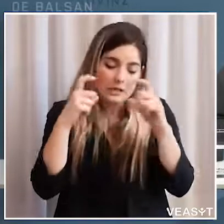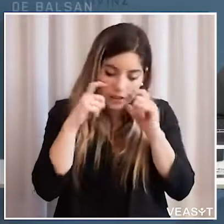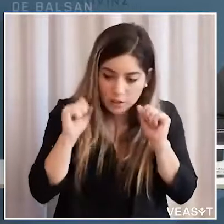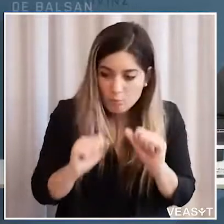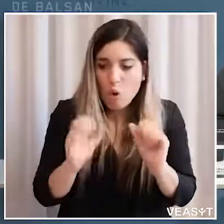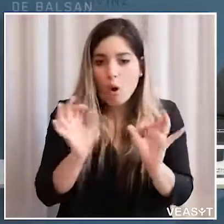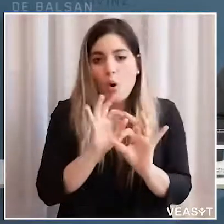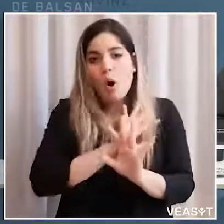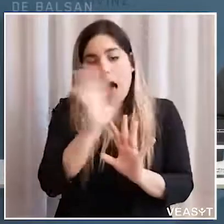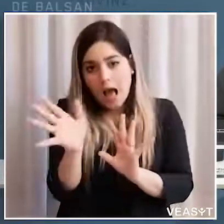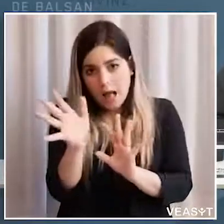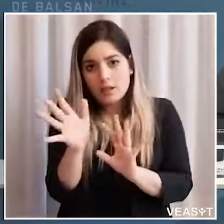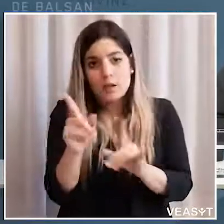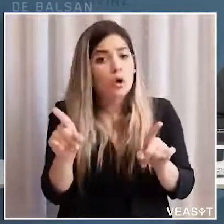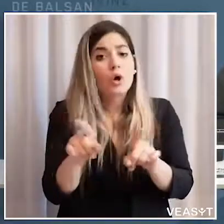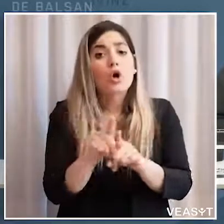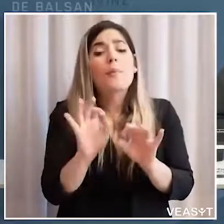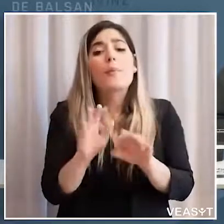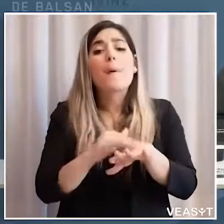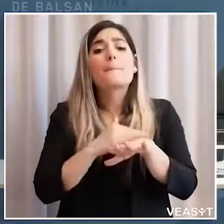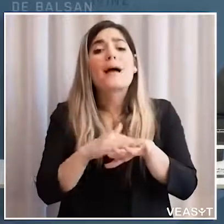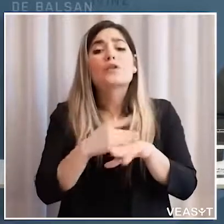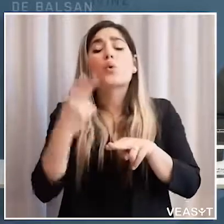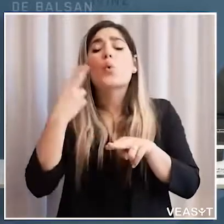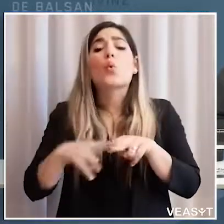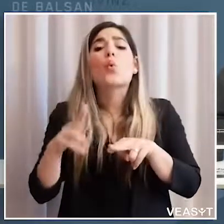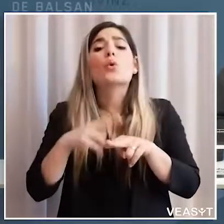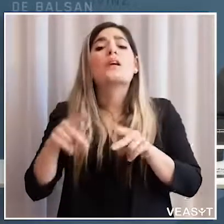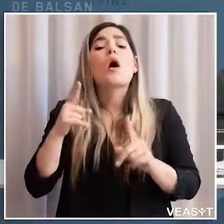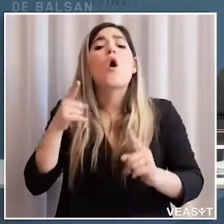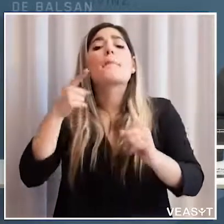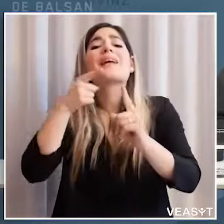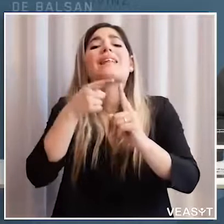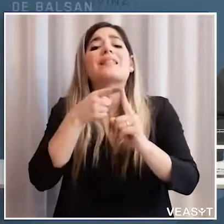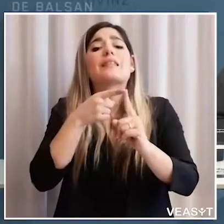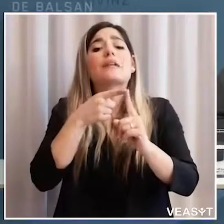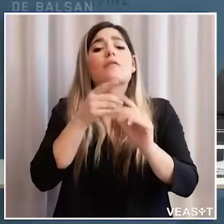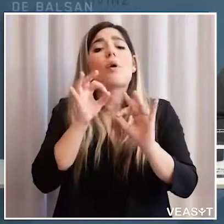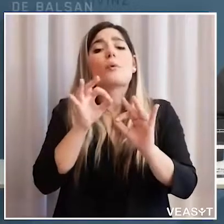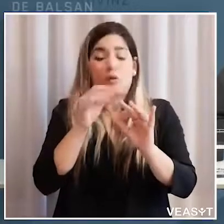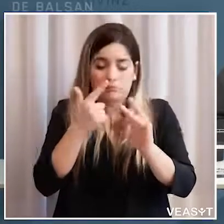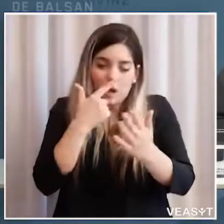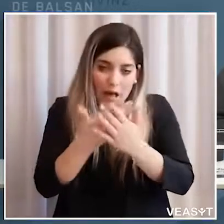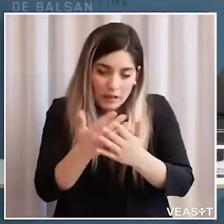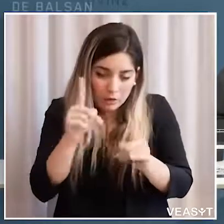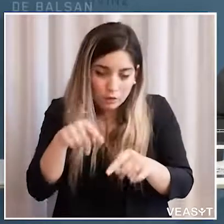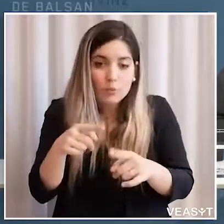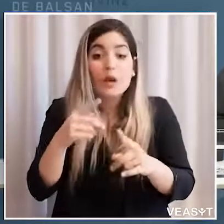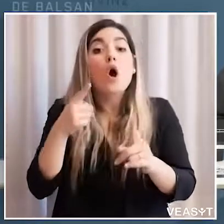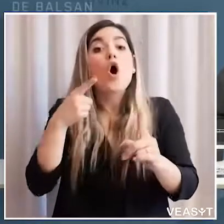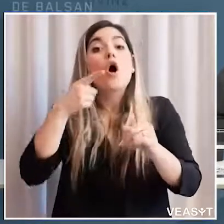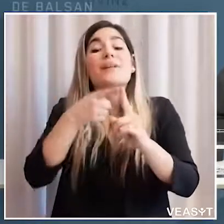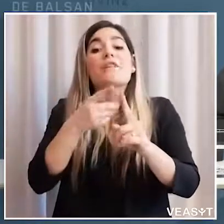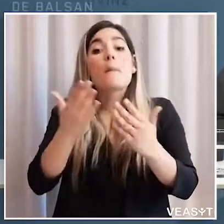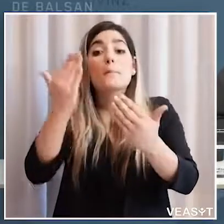la mascherina o alto come il metodo utile e e anche adeguato